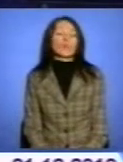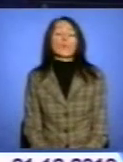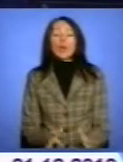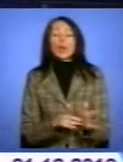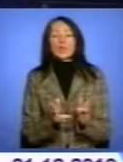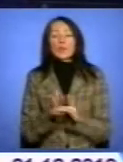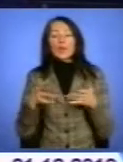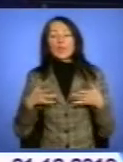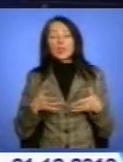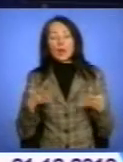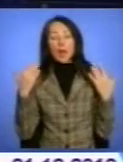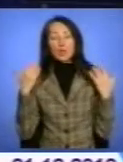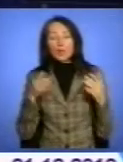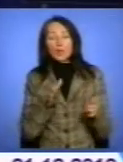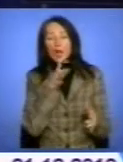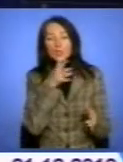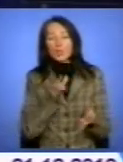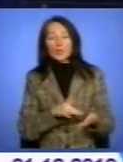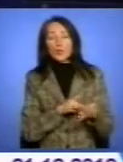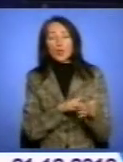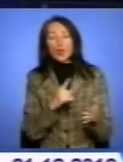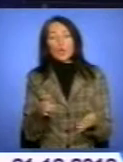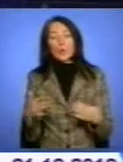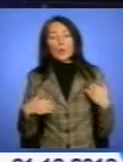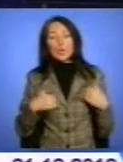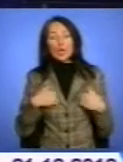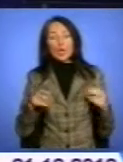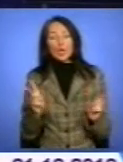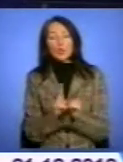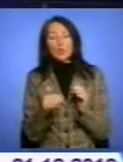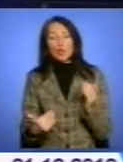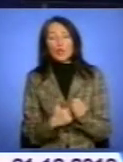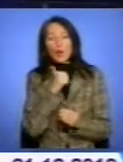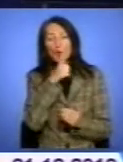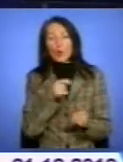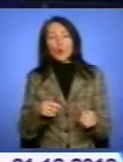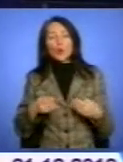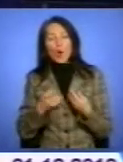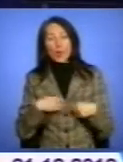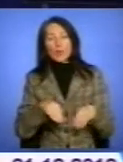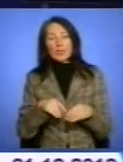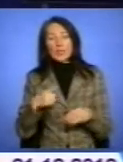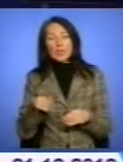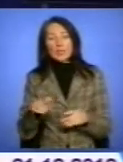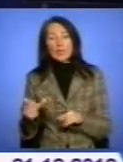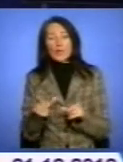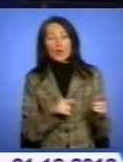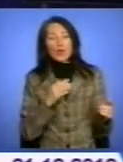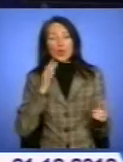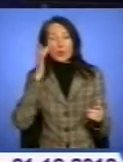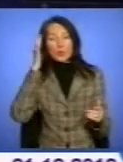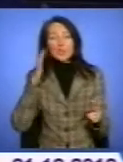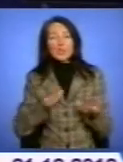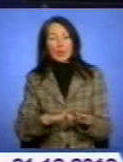Різдвяні канікули – час подорожей. Одні поспішають на зустріч Нового року до родини, інші вирушають у романтичні місцини. Про